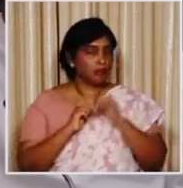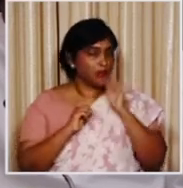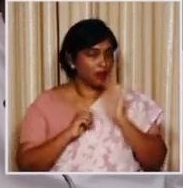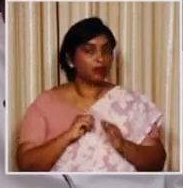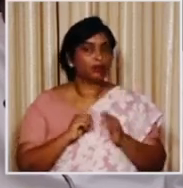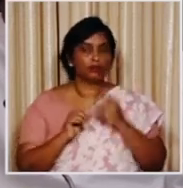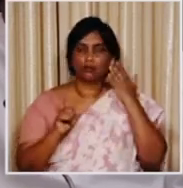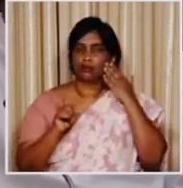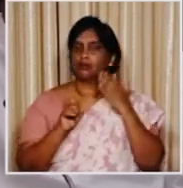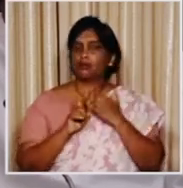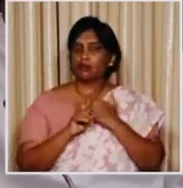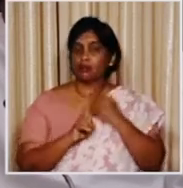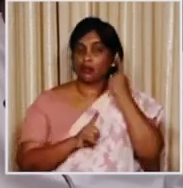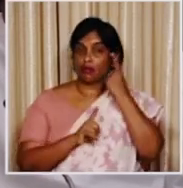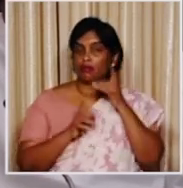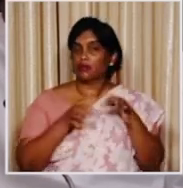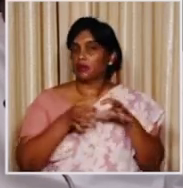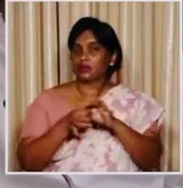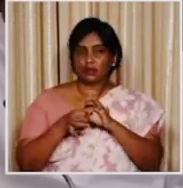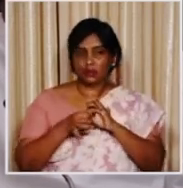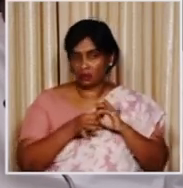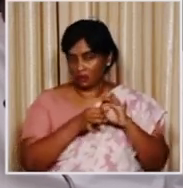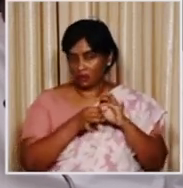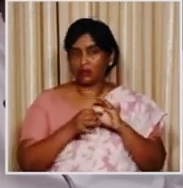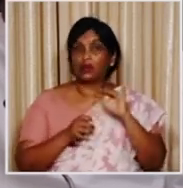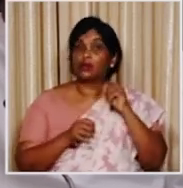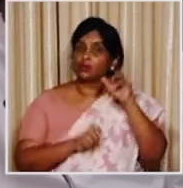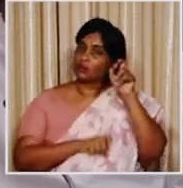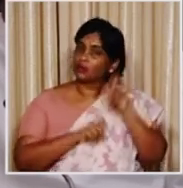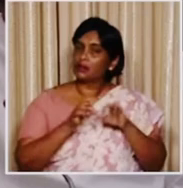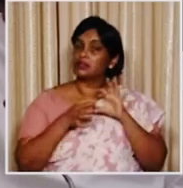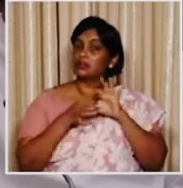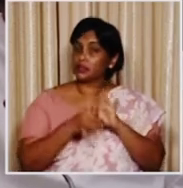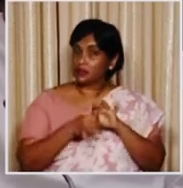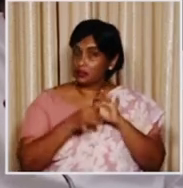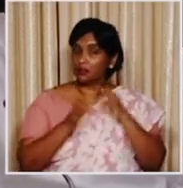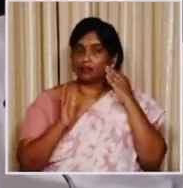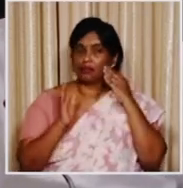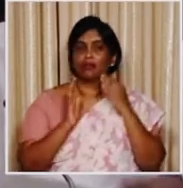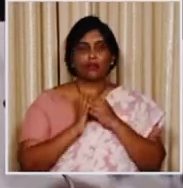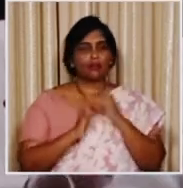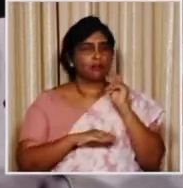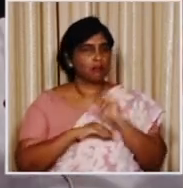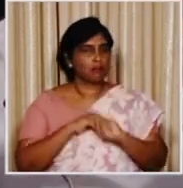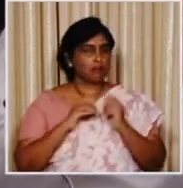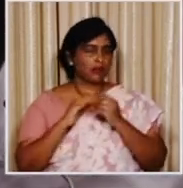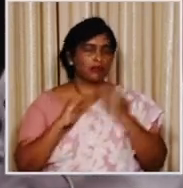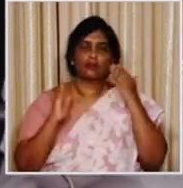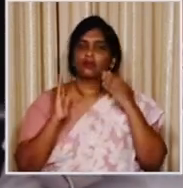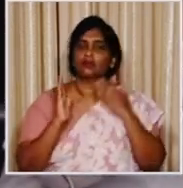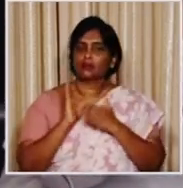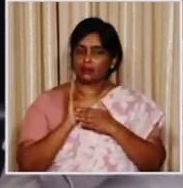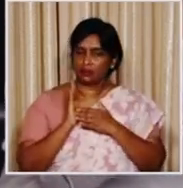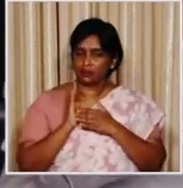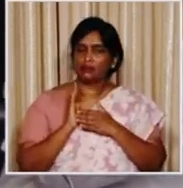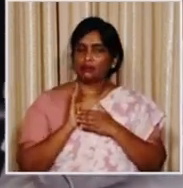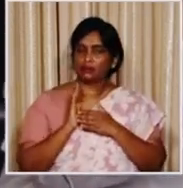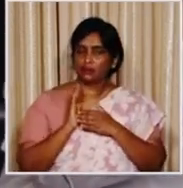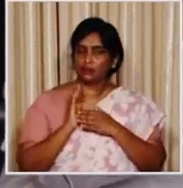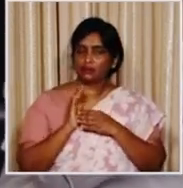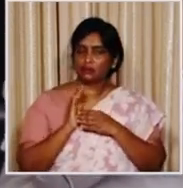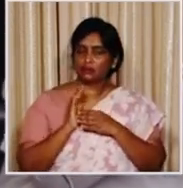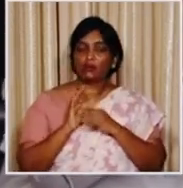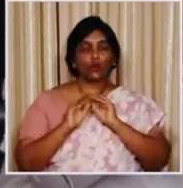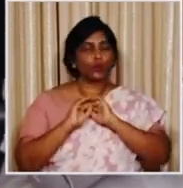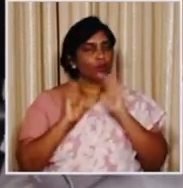හැකි ආකාරයේ බුද්ධිජාලයේ අනු ඇතමුන්ගේ සම්බන්ධතාවය පිළිබඳ සැලකිල්ල යොමු කිරීම. හරි,